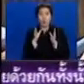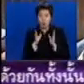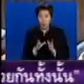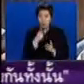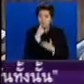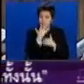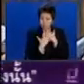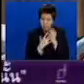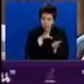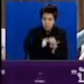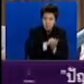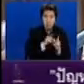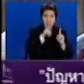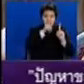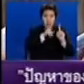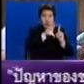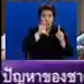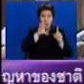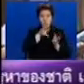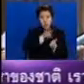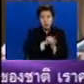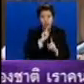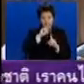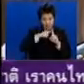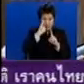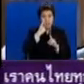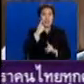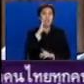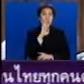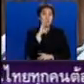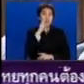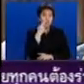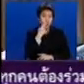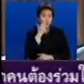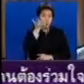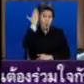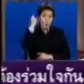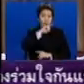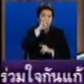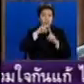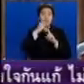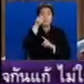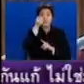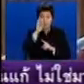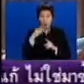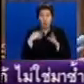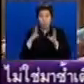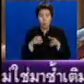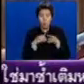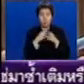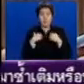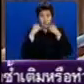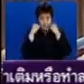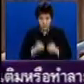เลือดได้ 1,500 ยูนิตต่อวันหรือเฉลี่ยเดือนละ 40,000 ยูนิตโดยเฉพาะในวันที่17มีนาคมที่มีการระดมเลือดของกลุ่มผู้ชุมนุ